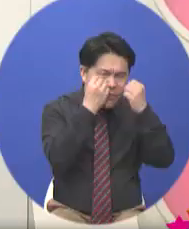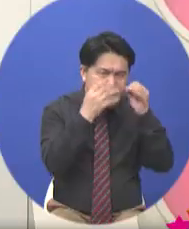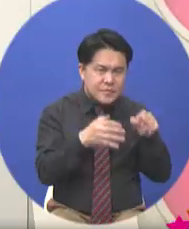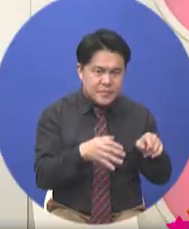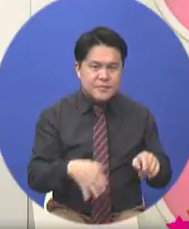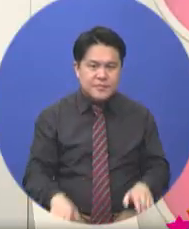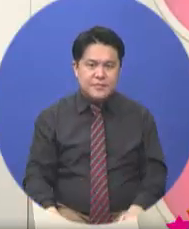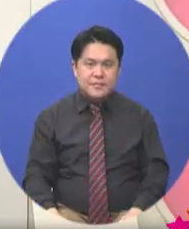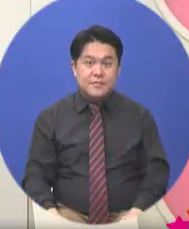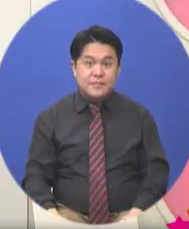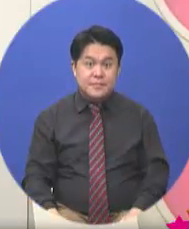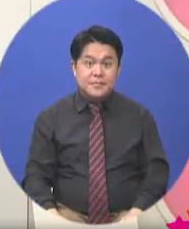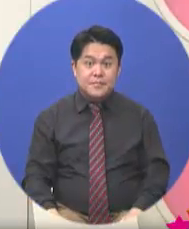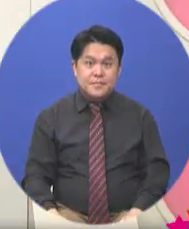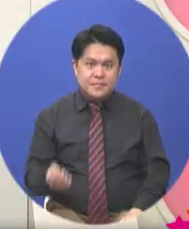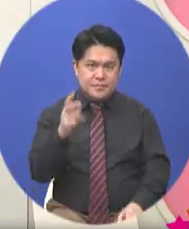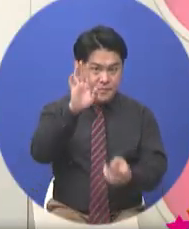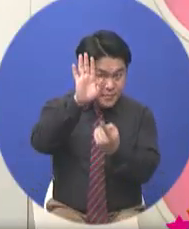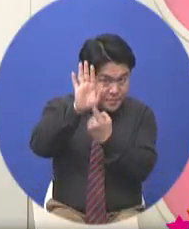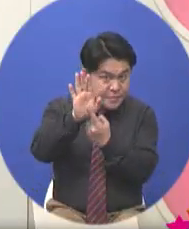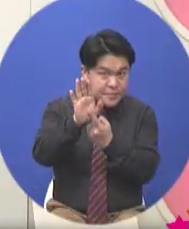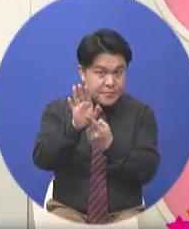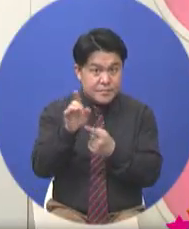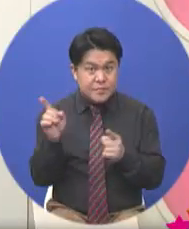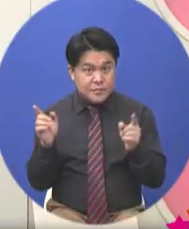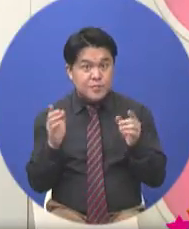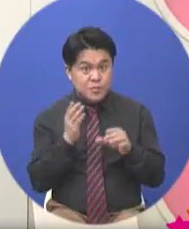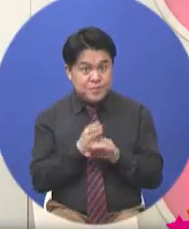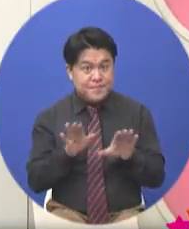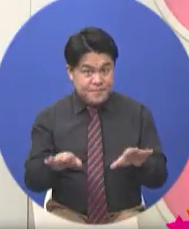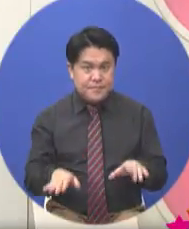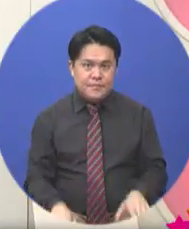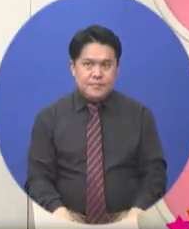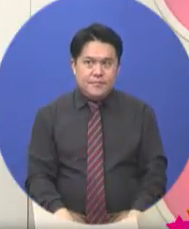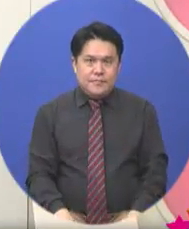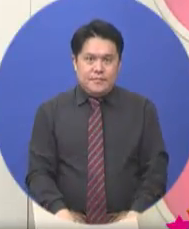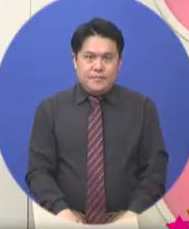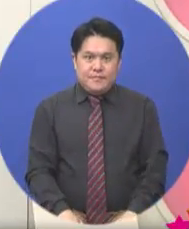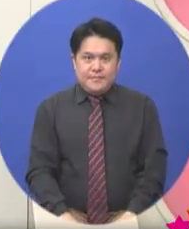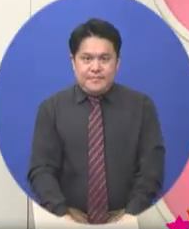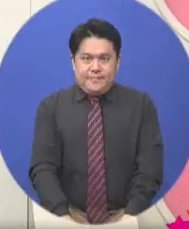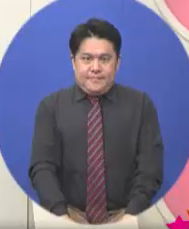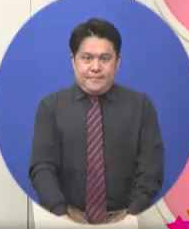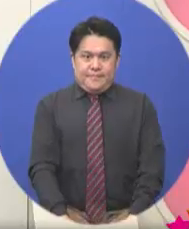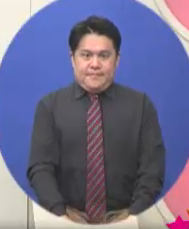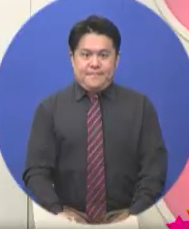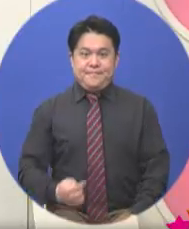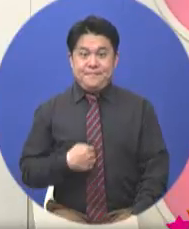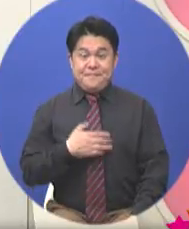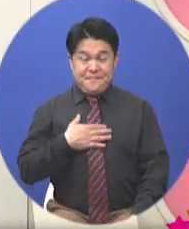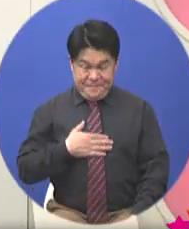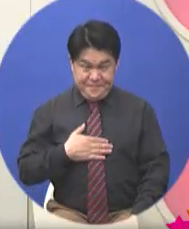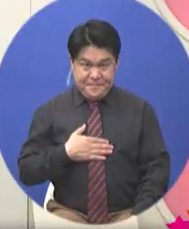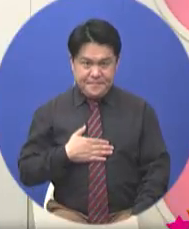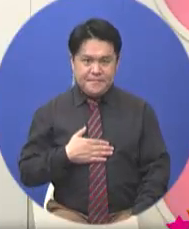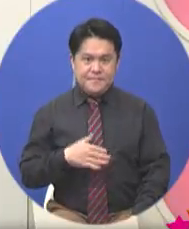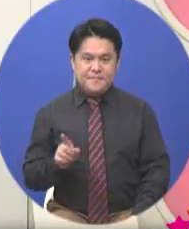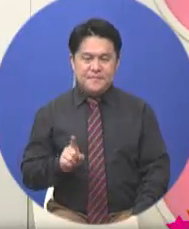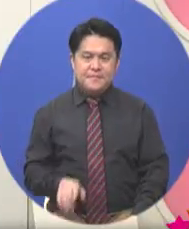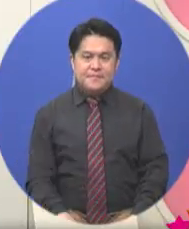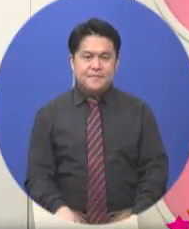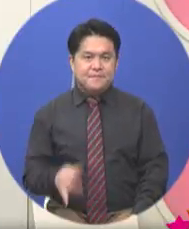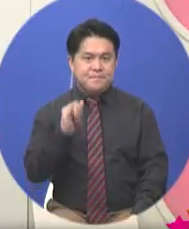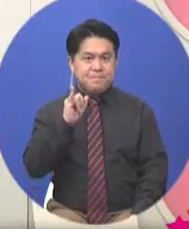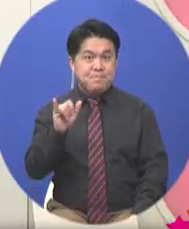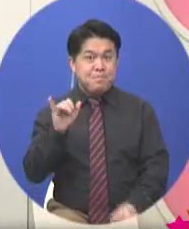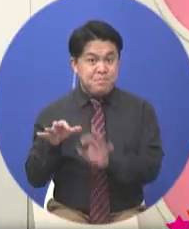자, 그러면 방송 중이니까 그 사정을 제가 잘 알고 있으니까요. 예.